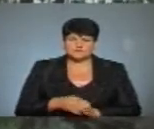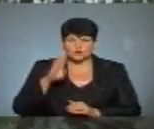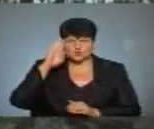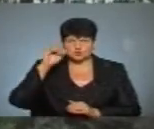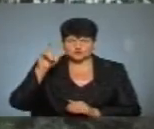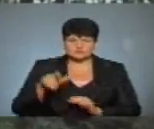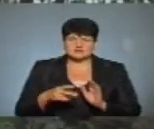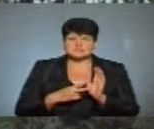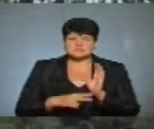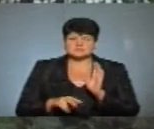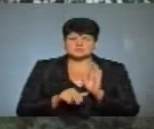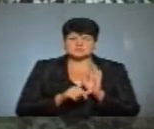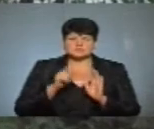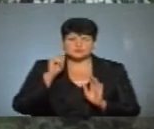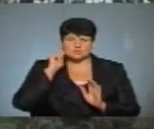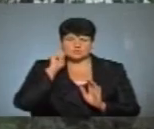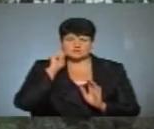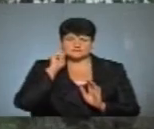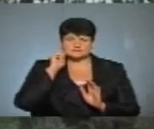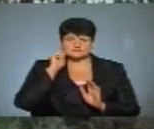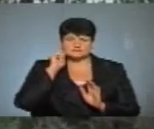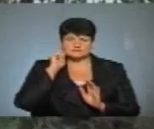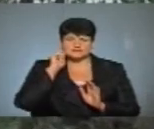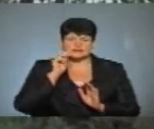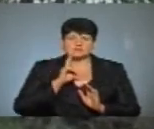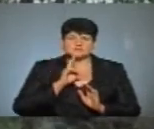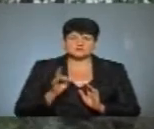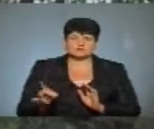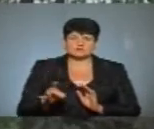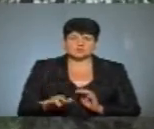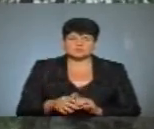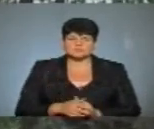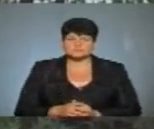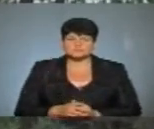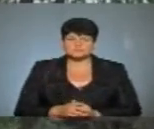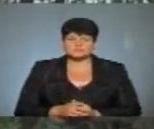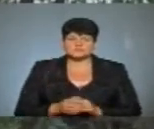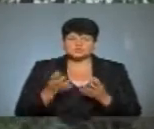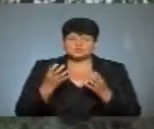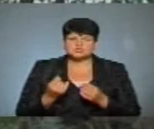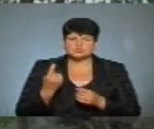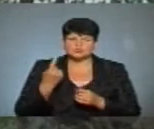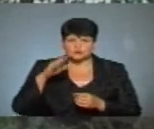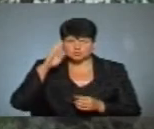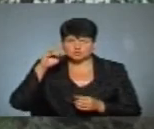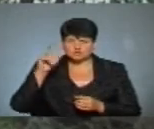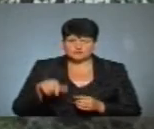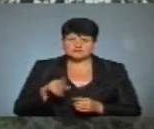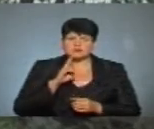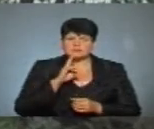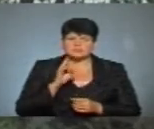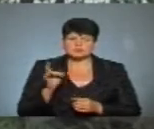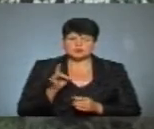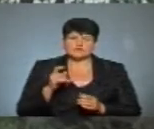Чоловік 76 років в Кременецькому районі і ще один чоловік в Кременецькому